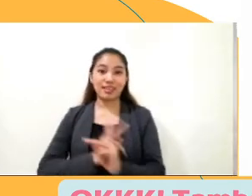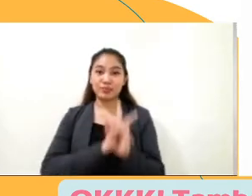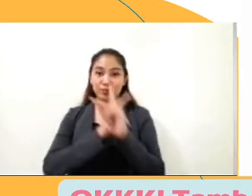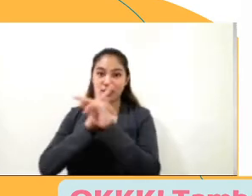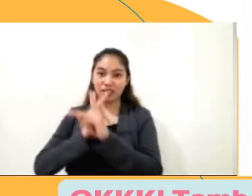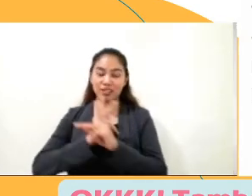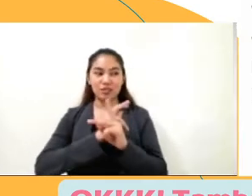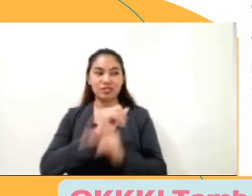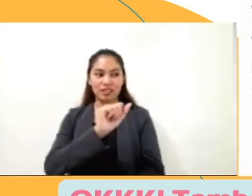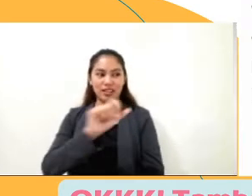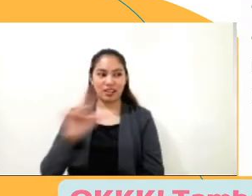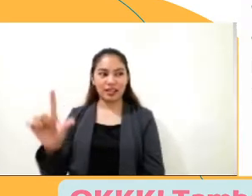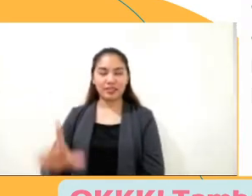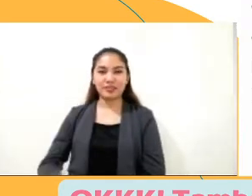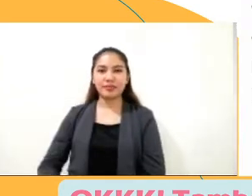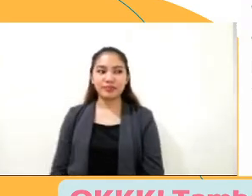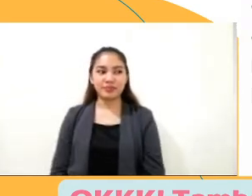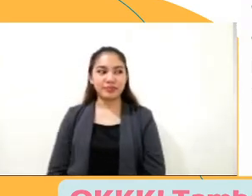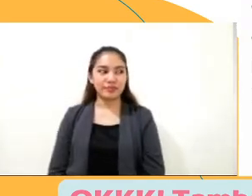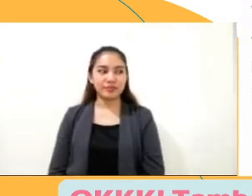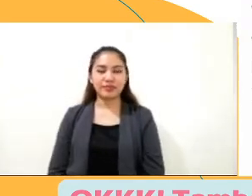lahat.